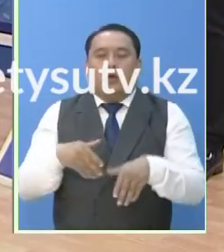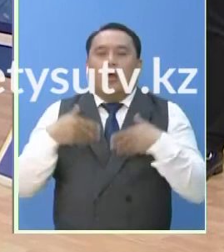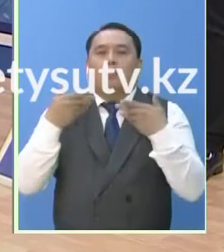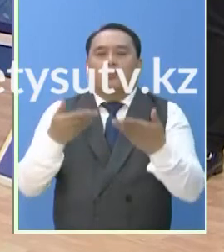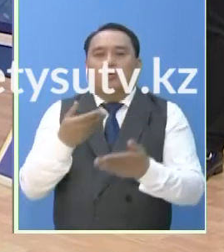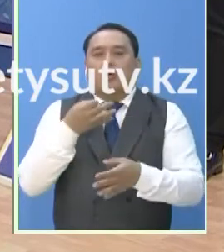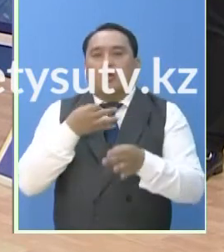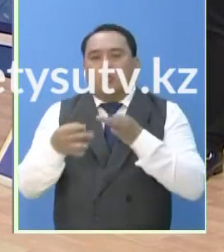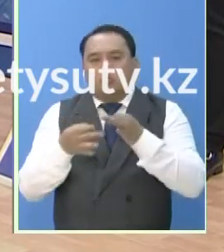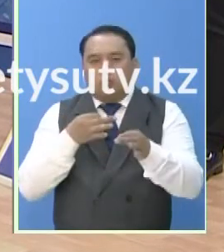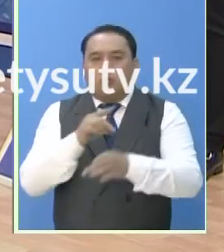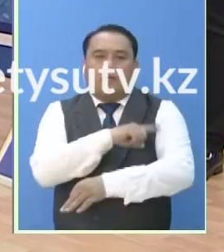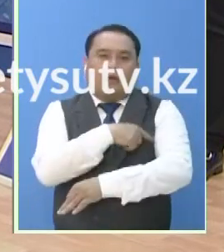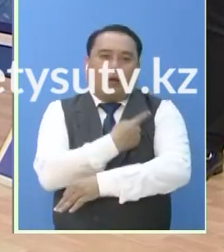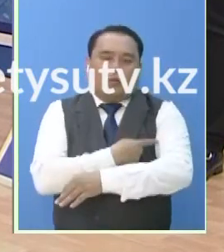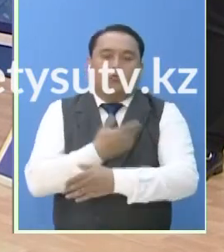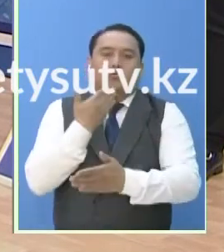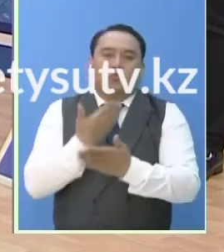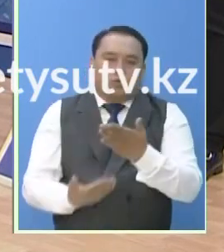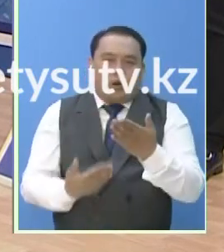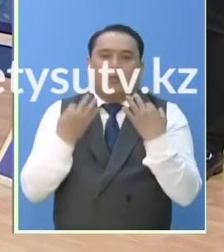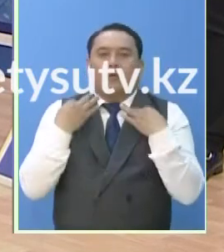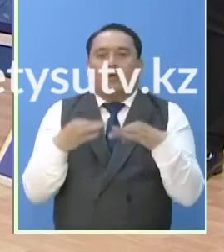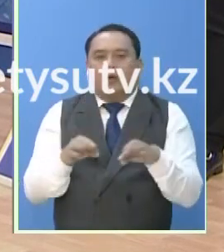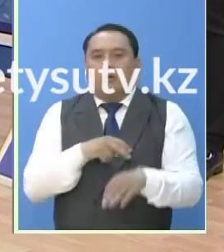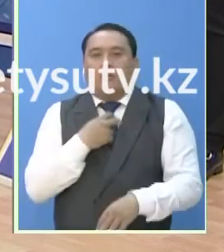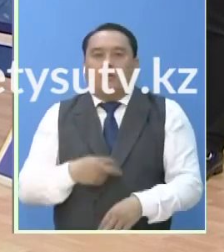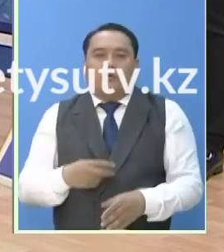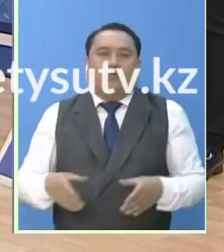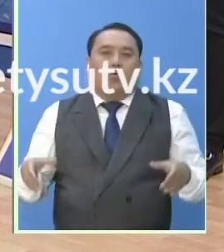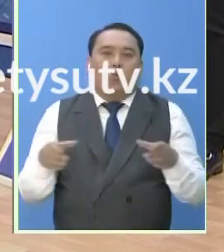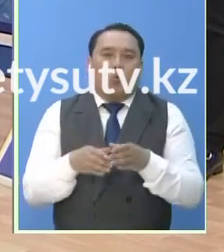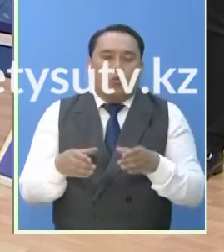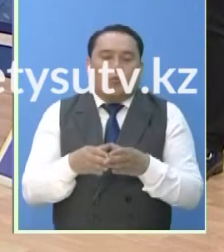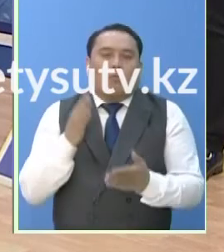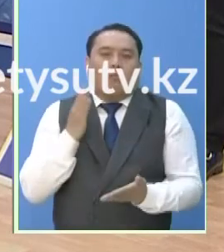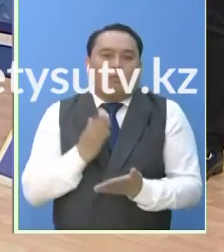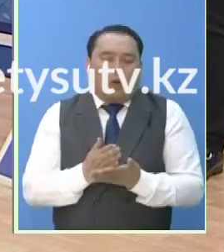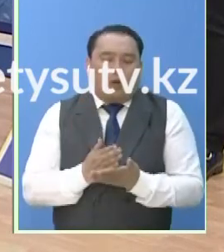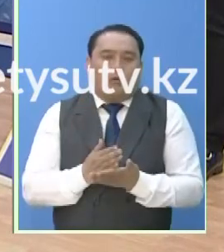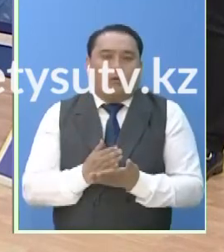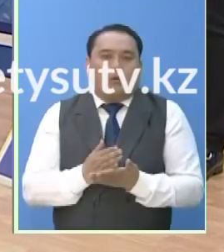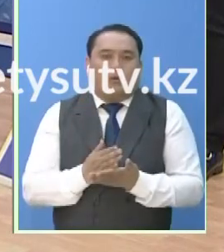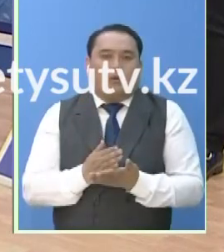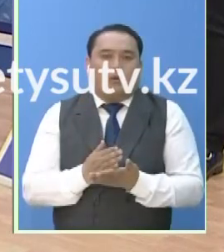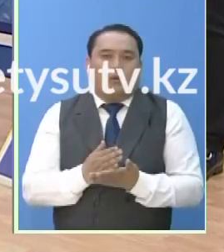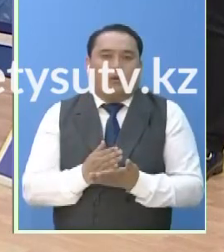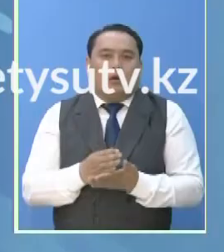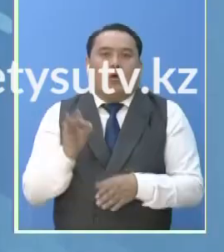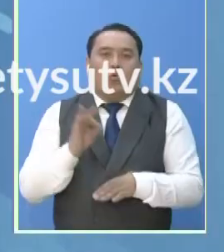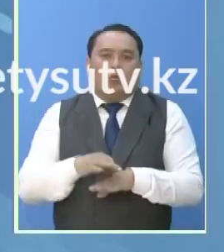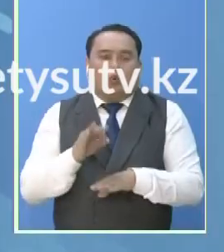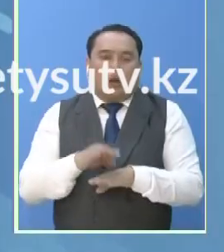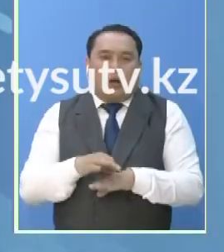жүктөнүп кеңеси боюнча, бирок биз жана группа риски дейди го, жана эми кичкене жаңагы осы ауырууга